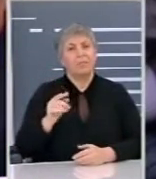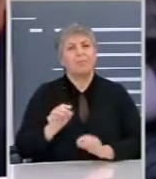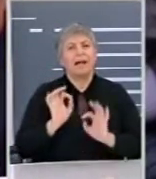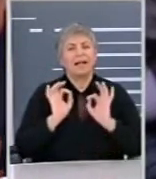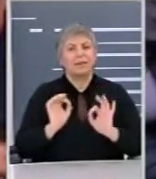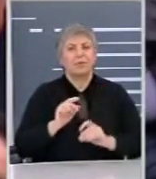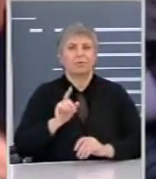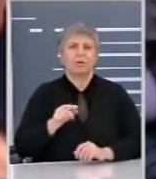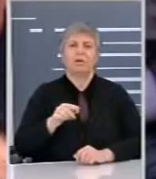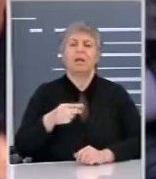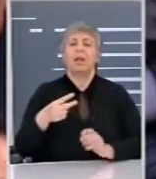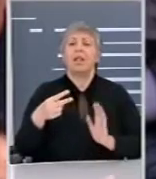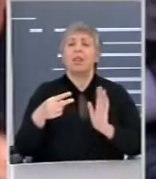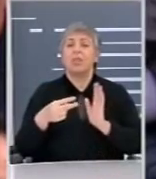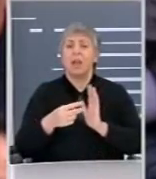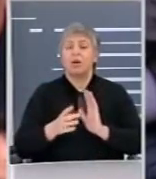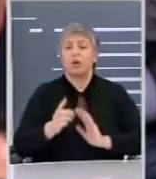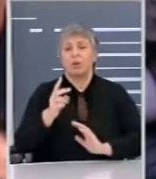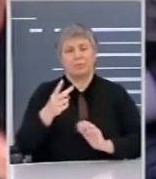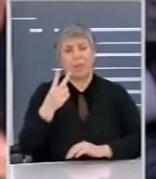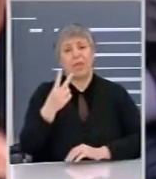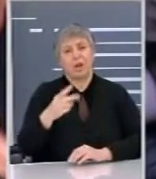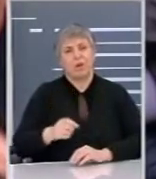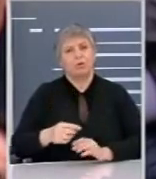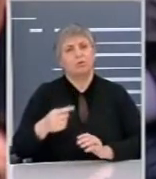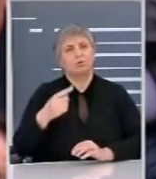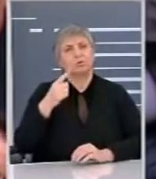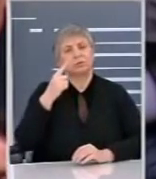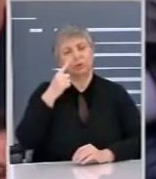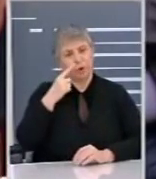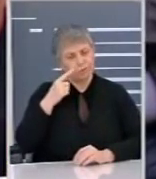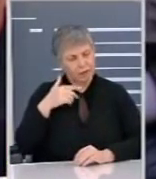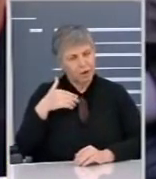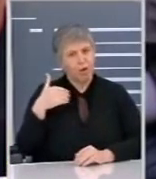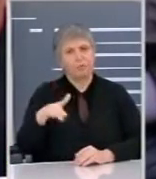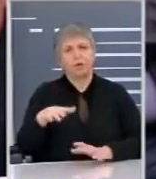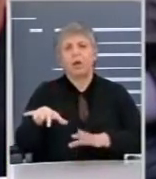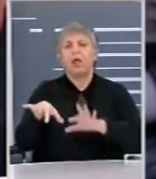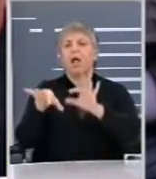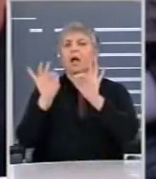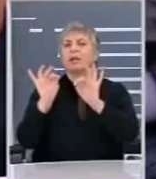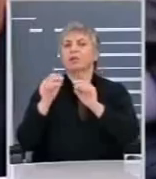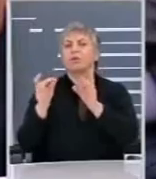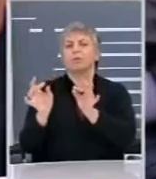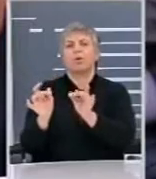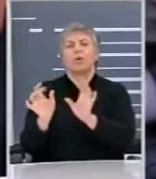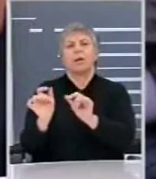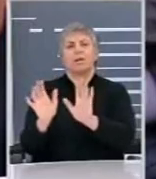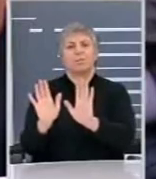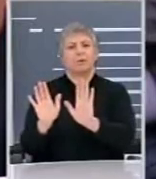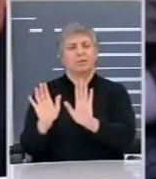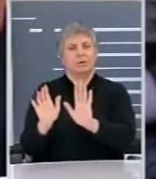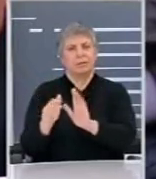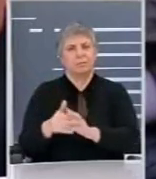του 2016, και γίνεται δυνατή η ρύθμιση της οφειλής. Και σας ρωτώ, κύριε Μητσοτάκη,